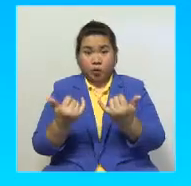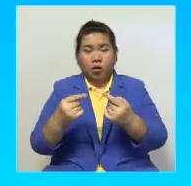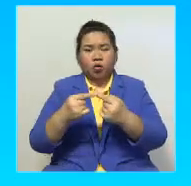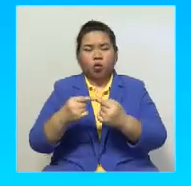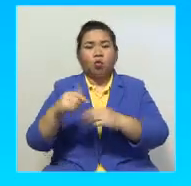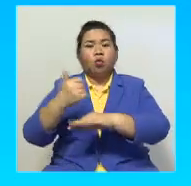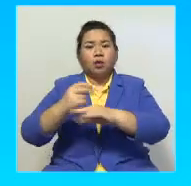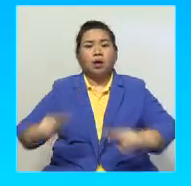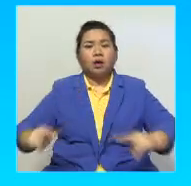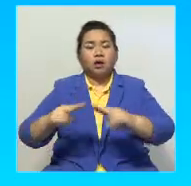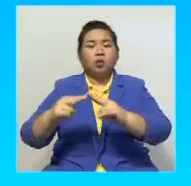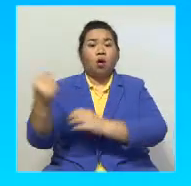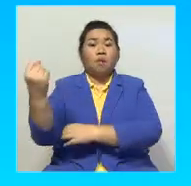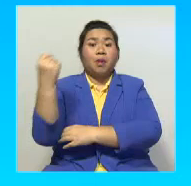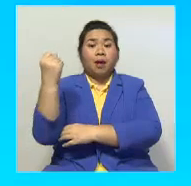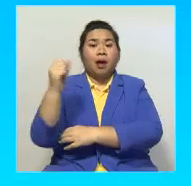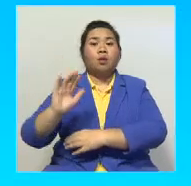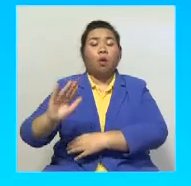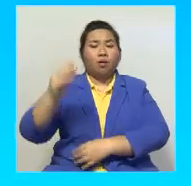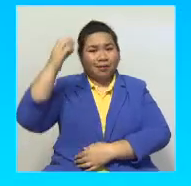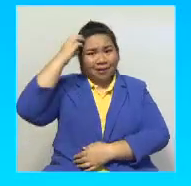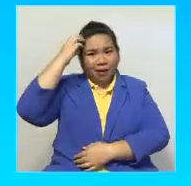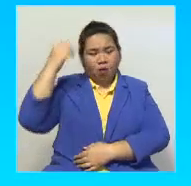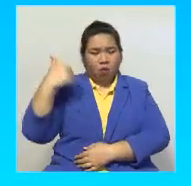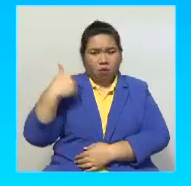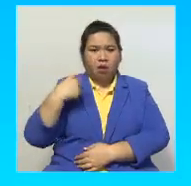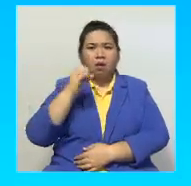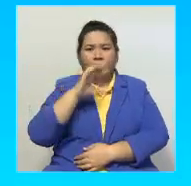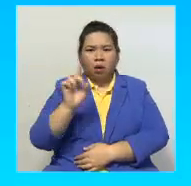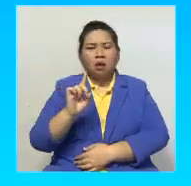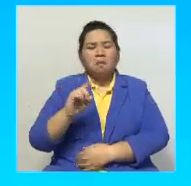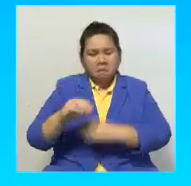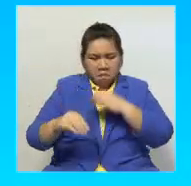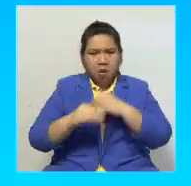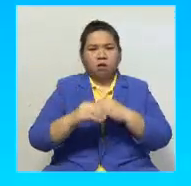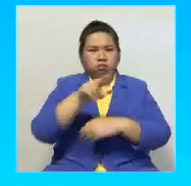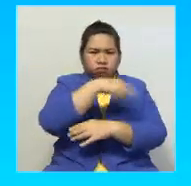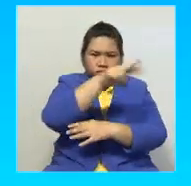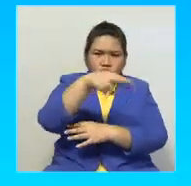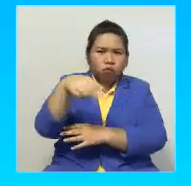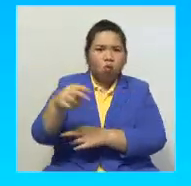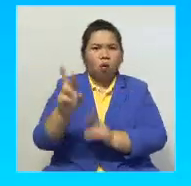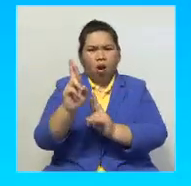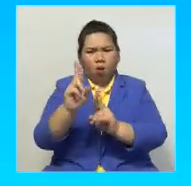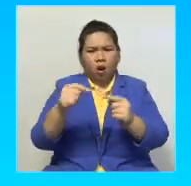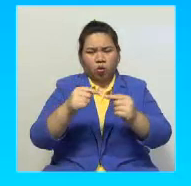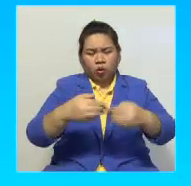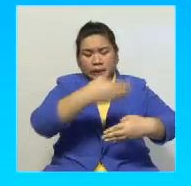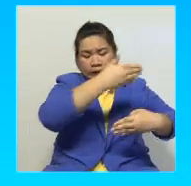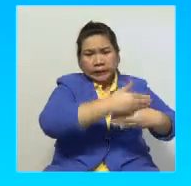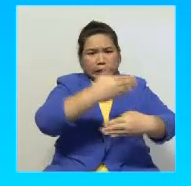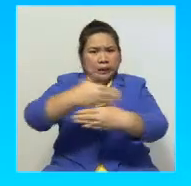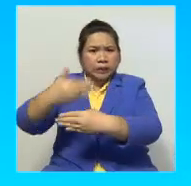ทางรัฐมนตรีกระทรวงพลังงานและบ่อแร่ของลาวก็สั่งให้มีการเพิ่มการตรวจตราแล้วก็เฝ้าระวังเขื่อนผลิตไฟฟ้า